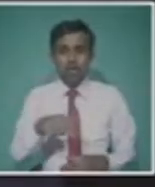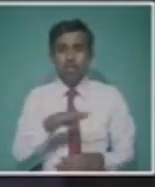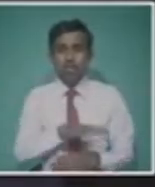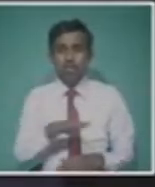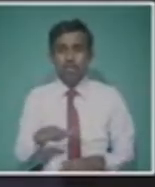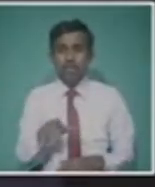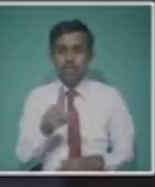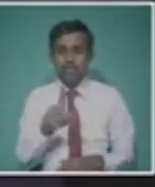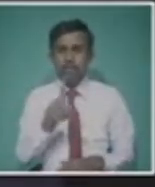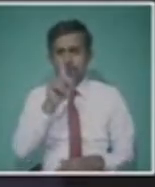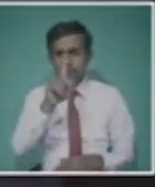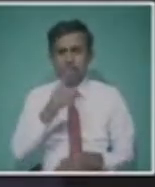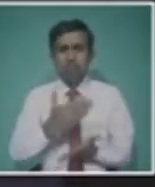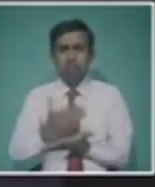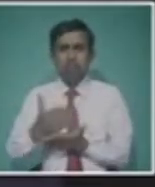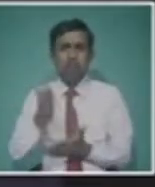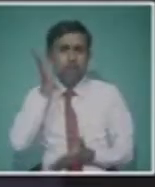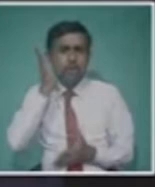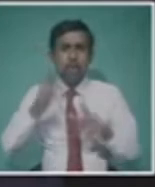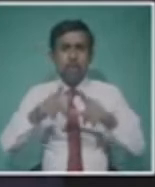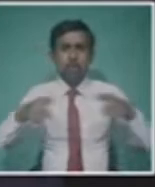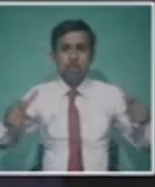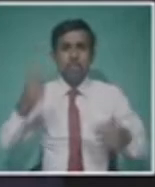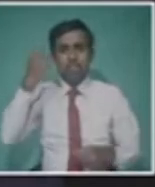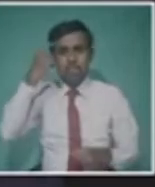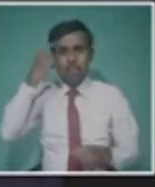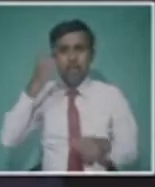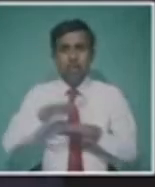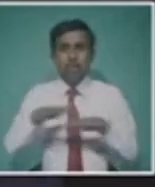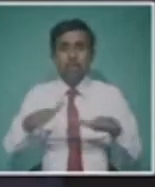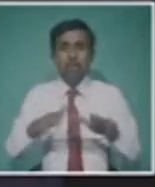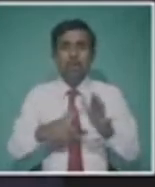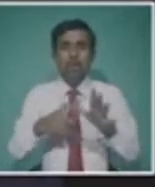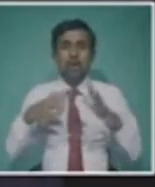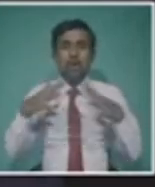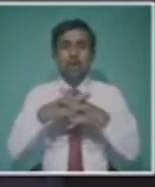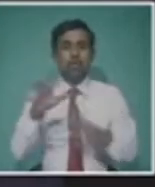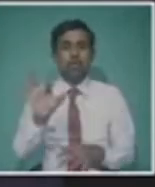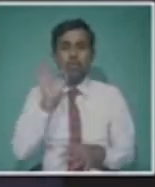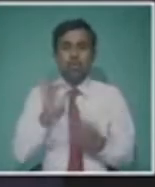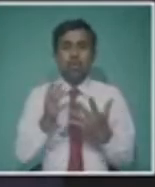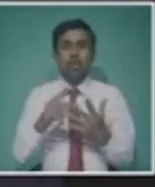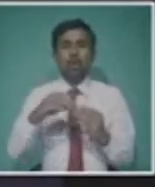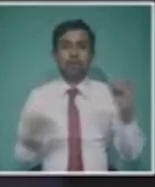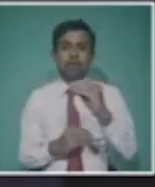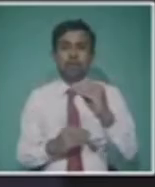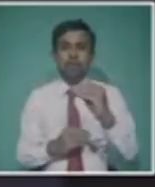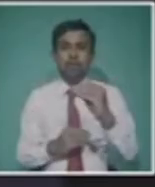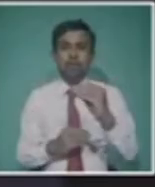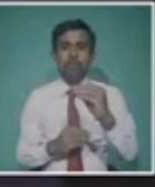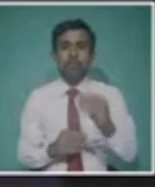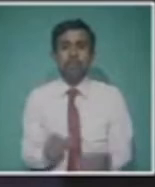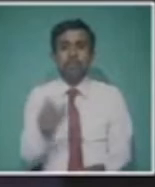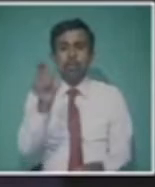දරුවට තියෙන එකම බාධාව ඉංග්‍රීසි භාෂාව කියලා දැනුනොත් ඒ දරුවා ඒ නීති විෂය තෝරගන්න නැතුව වෙන තැනකට අනිවාර්යයෙන්ම සේන්දු වෙනවා ඔබතුමා